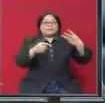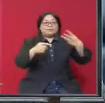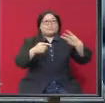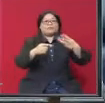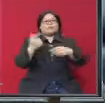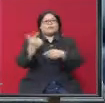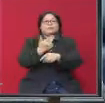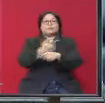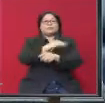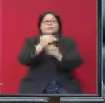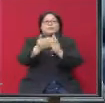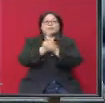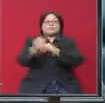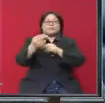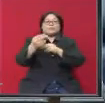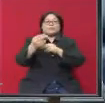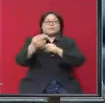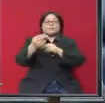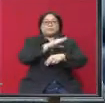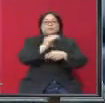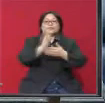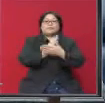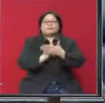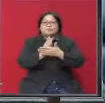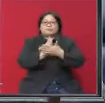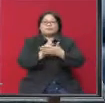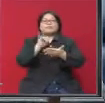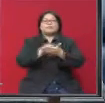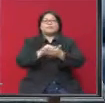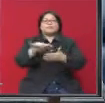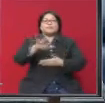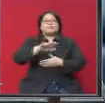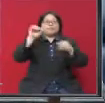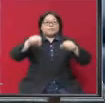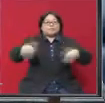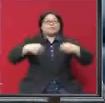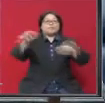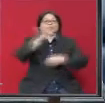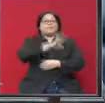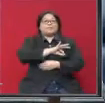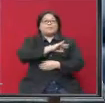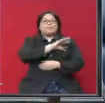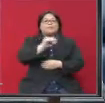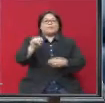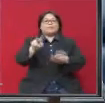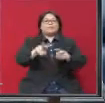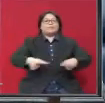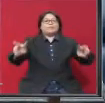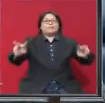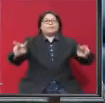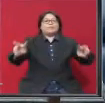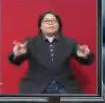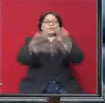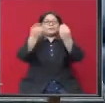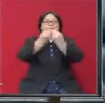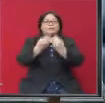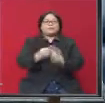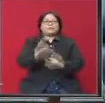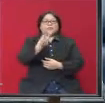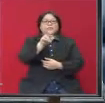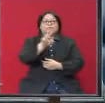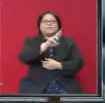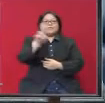berbentuk latihan kemahiran jangka pendek dan sederhana ini di cangke dapat memberikan manfaat dan nilai tambah kepada sejumlah